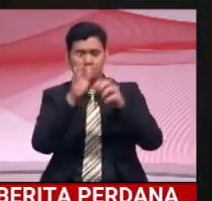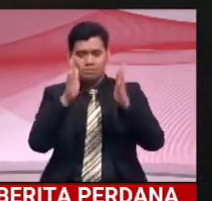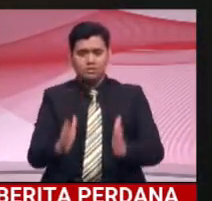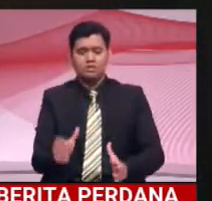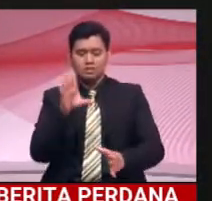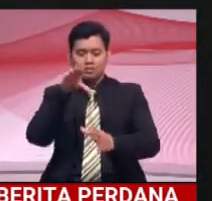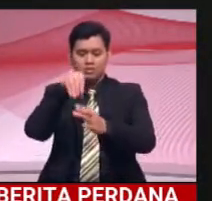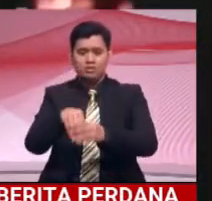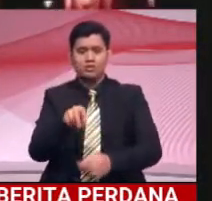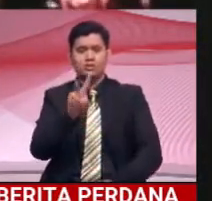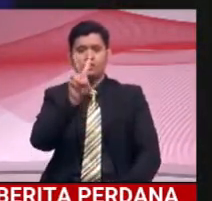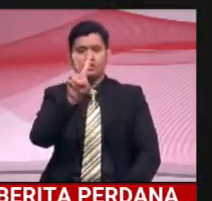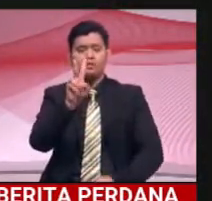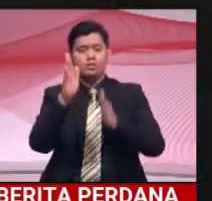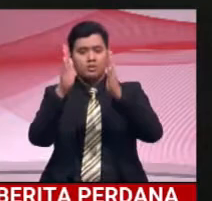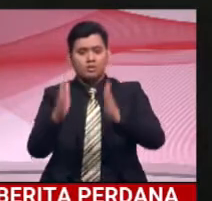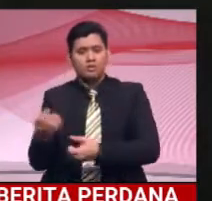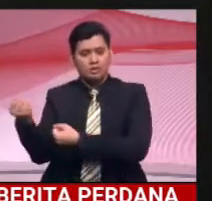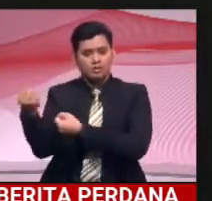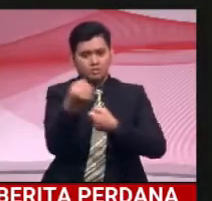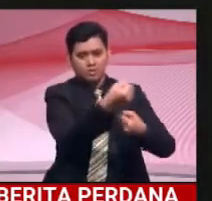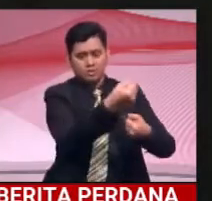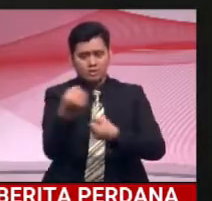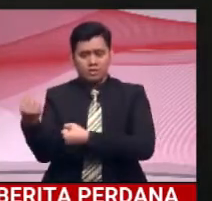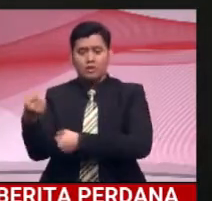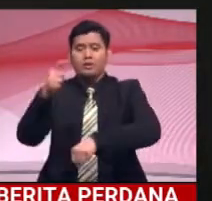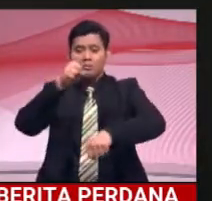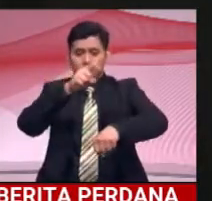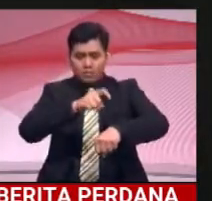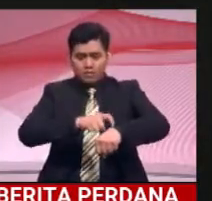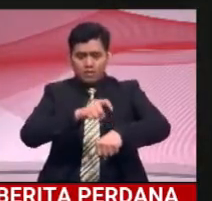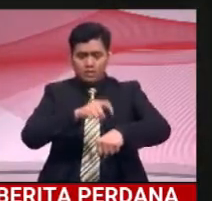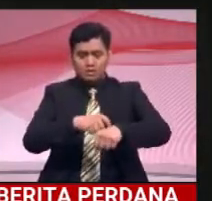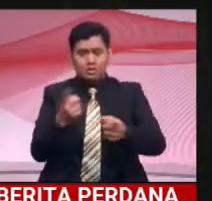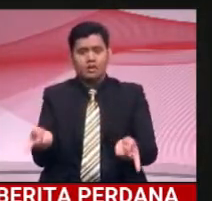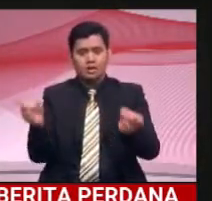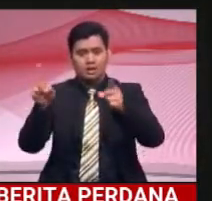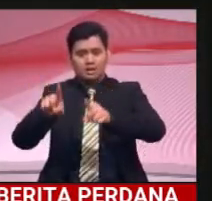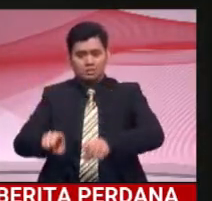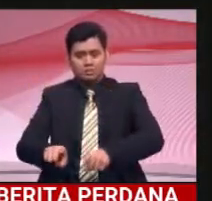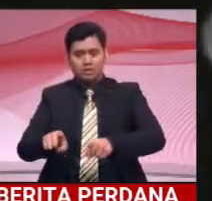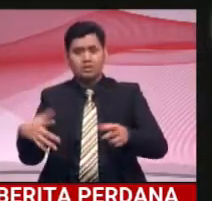dua anggota bomba yang paling hampir dengan arwah ketika insiden berlaku.